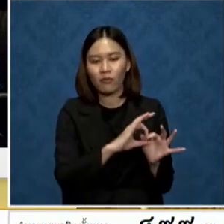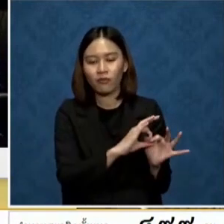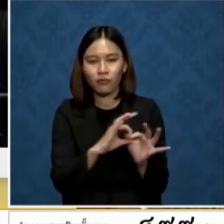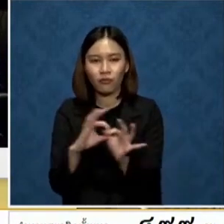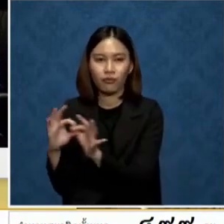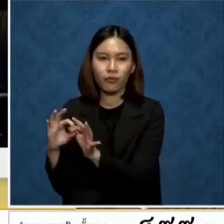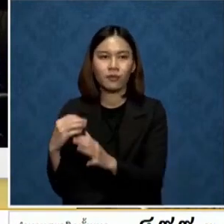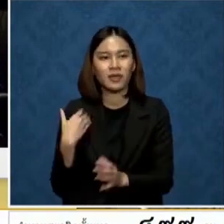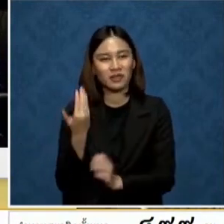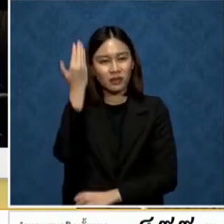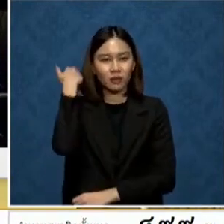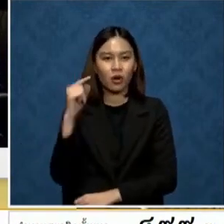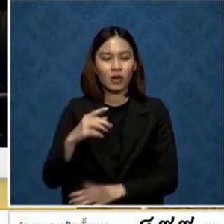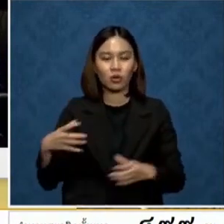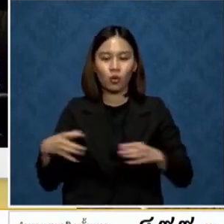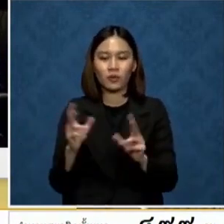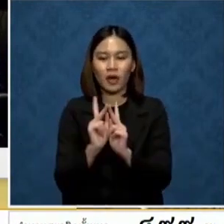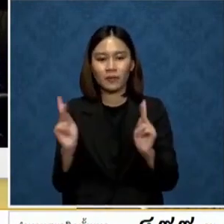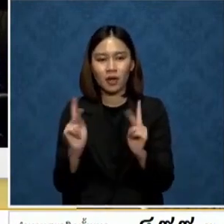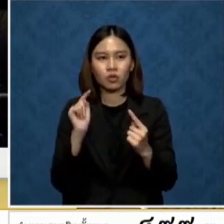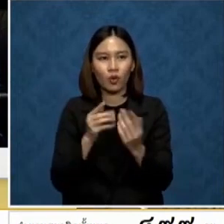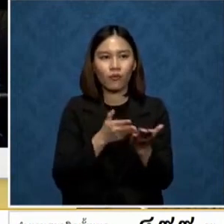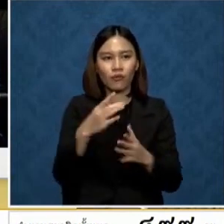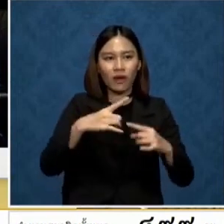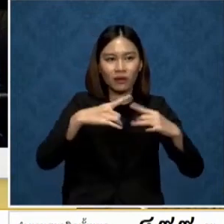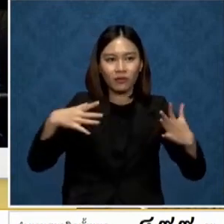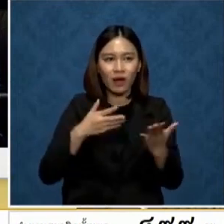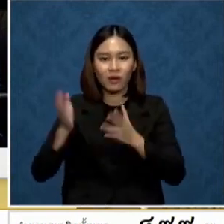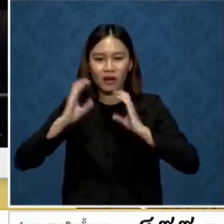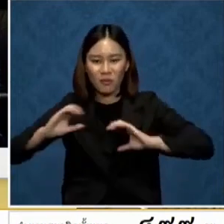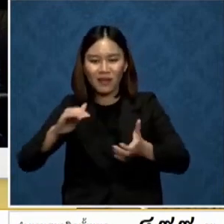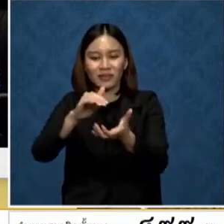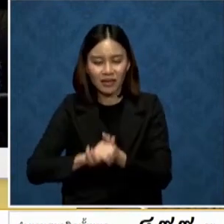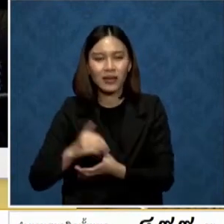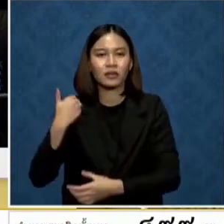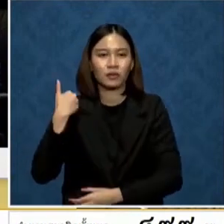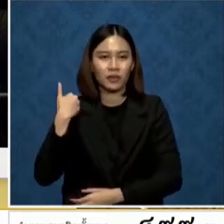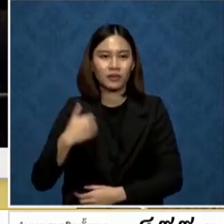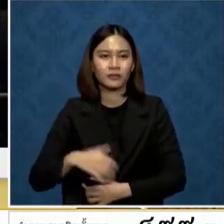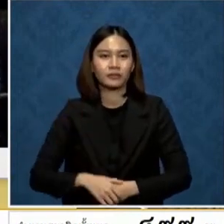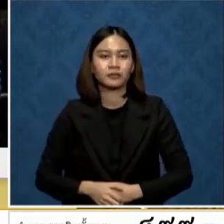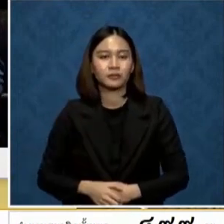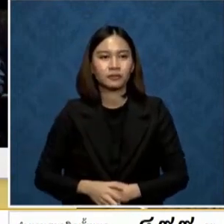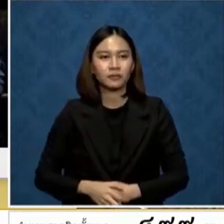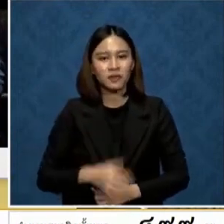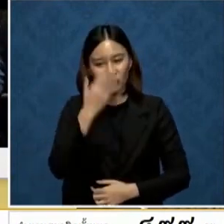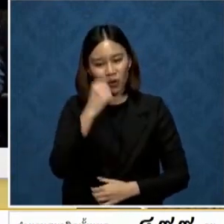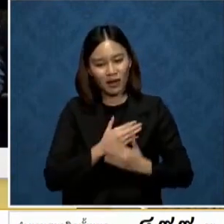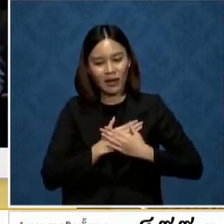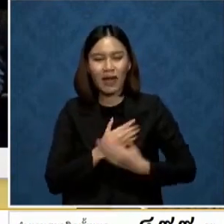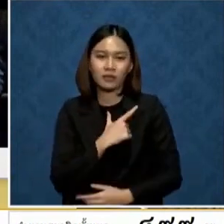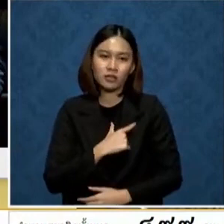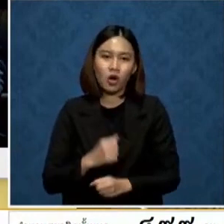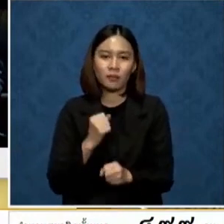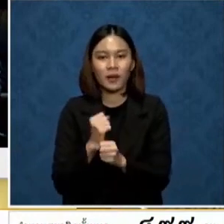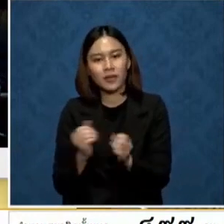ก่อนๆท่านประธานรู้มั้ยไปอยู่กรรมาธิการเดียวระหว่างฝ่ายค้านกับฝ่ายบาแต่งงานกันก็มีครับก็รักชอบกันเลยครับไปทำ